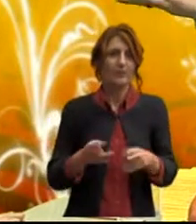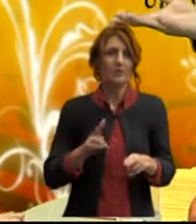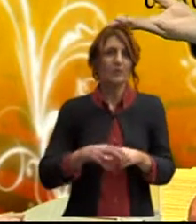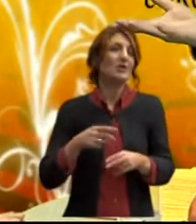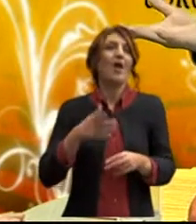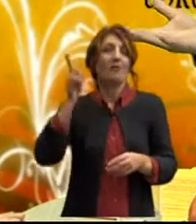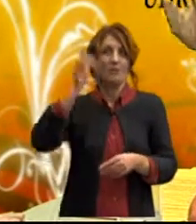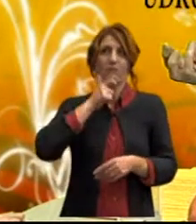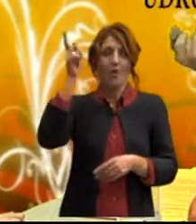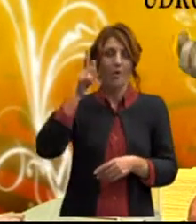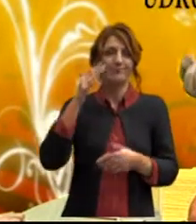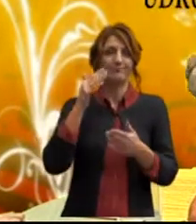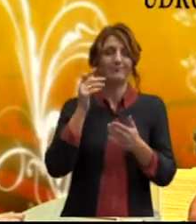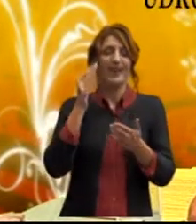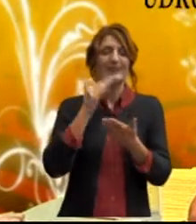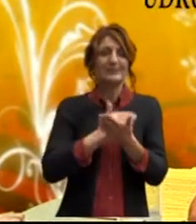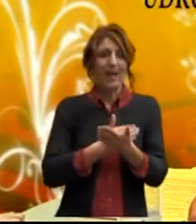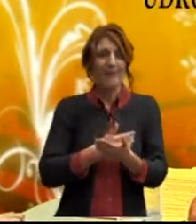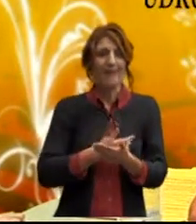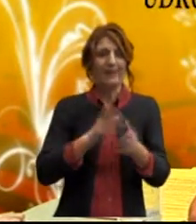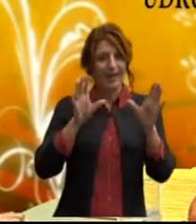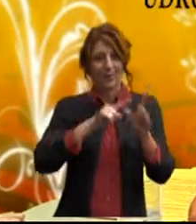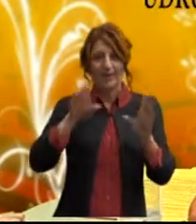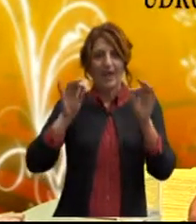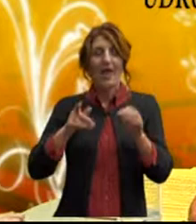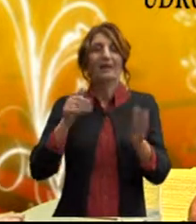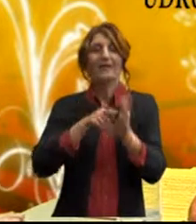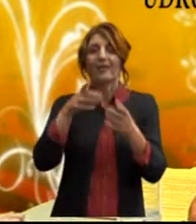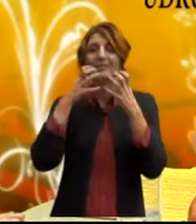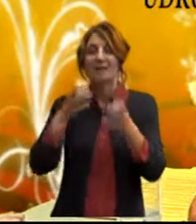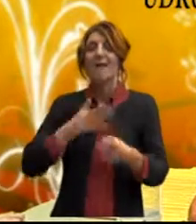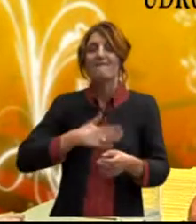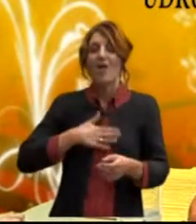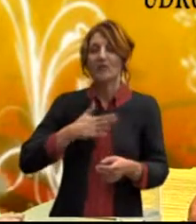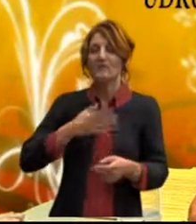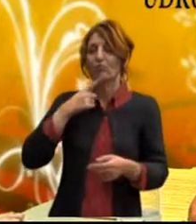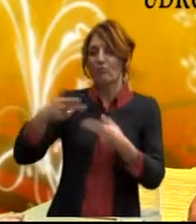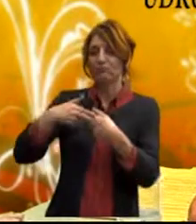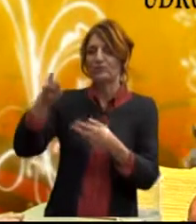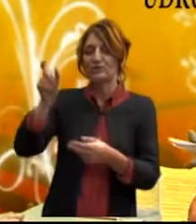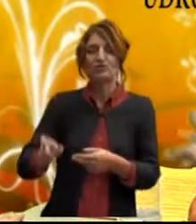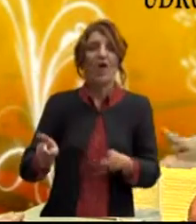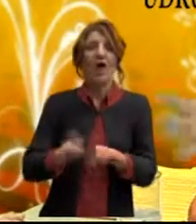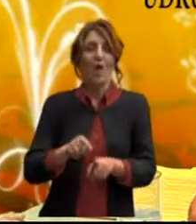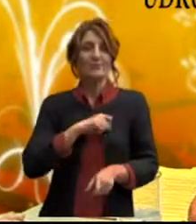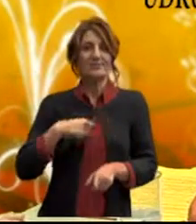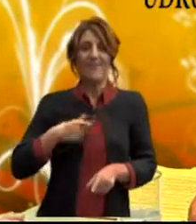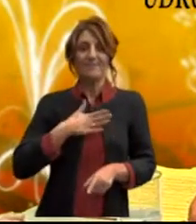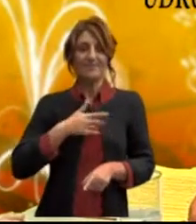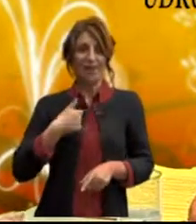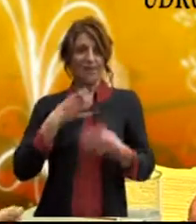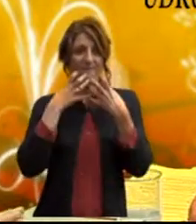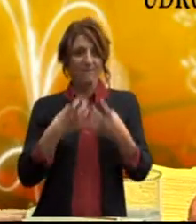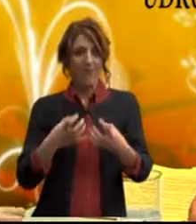10 zapovjedi, jel tako, bilo je voli bližnjeg svog kao sam sebe. To bi u stvari točno. Poštuj... Ni više, ni manje. Da, da.